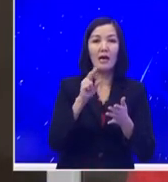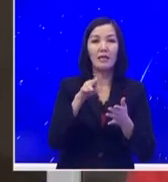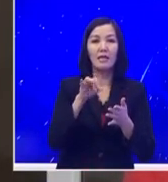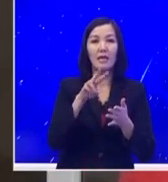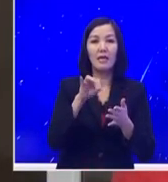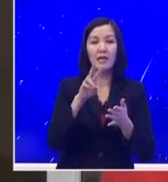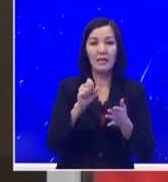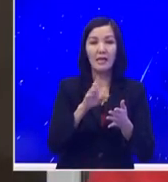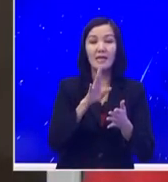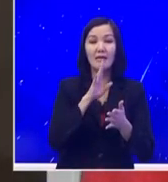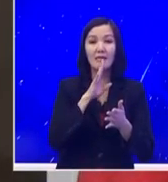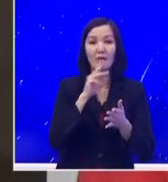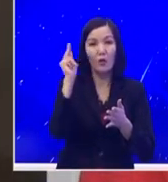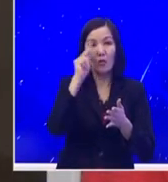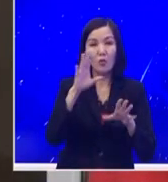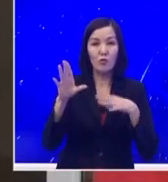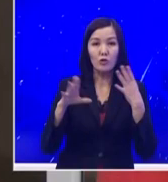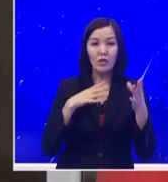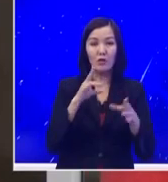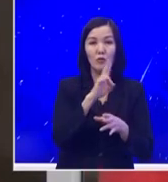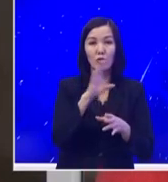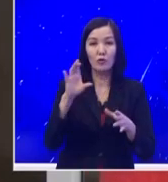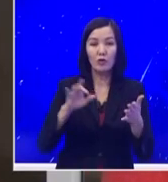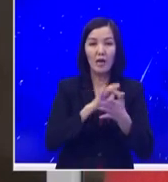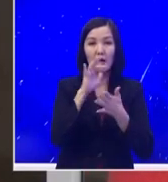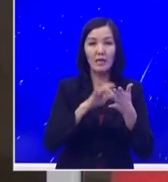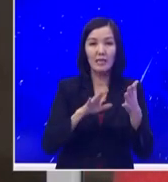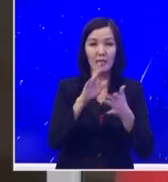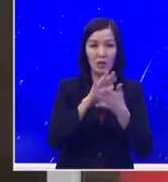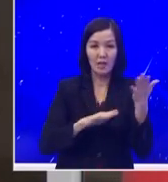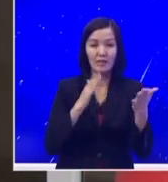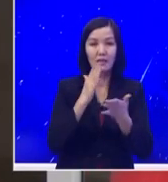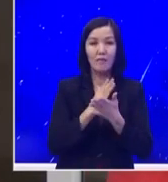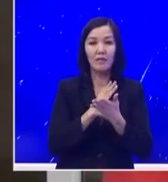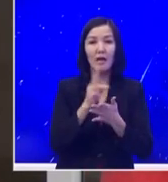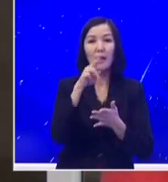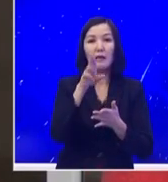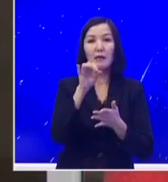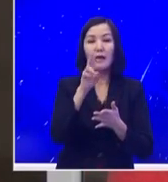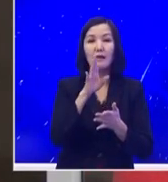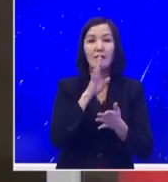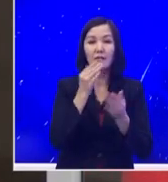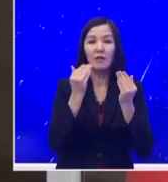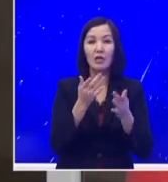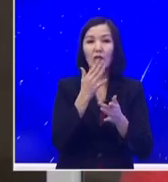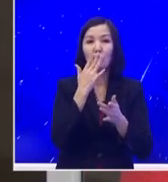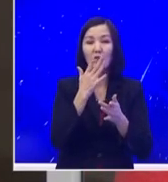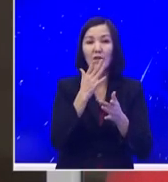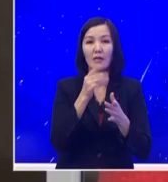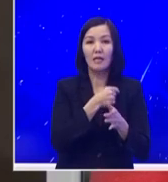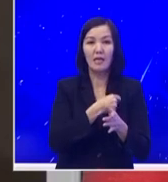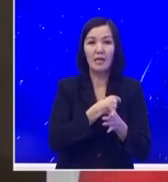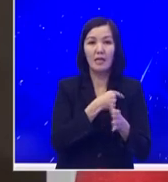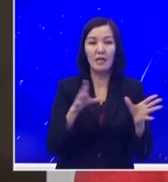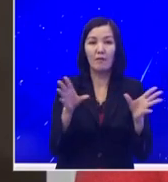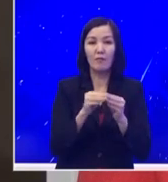қазіргі таңда оқу жаттығуын Астана Нұрсұлтан қаласында жалғастырып жатыр. Исабаева Дана қызымызда қазір шетелдік мамандармен бірігіп, ол